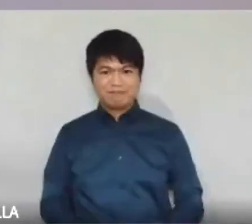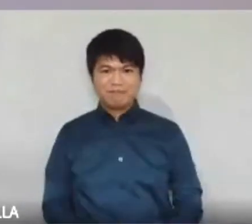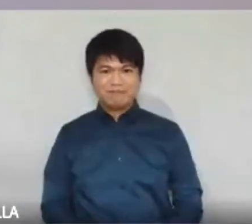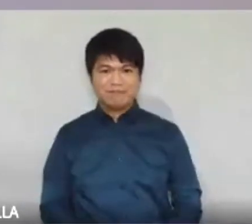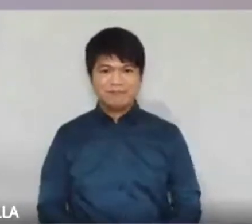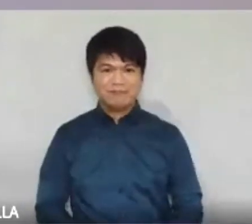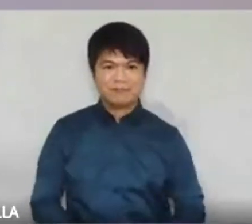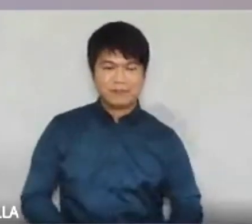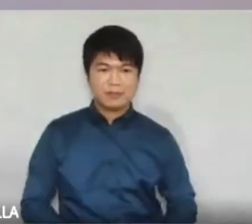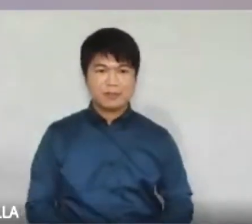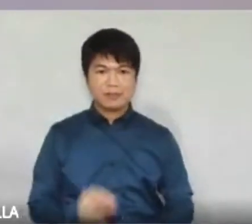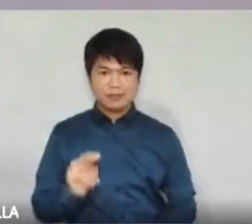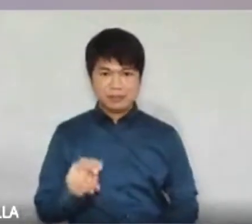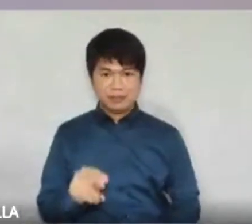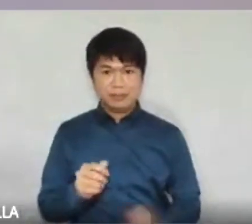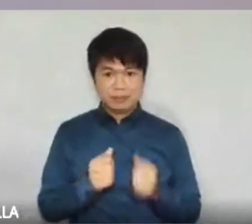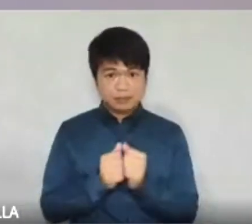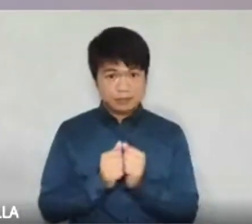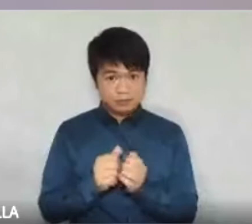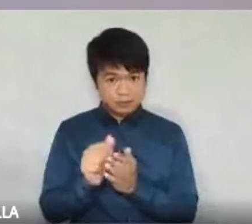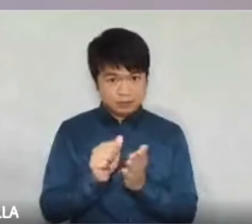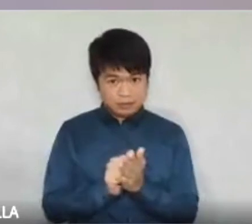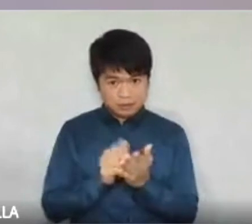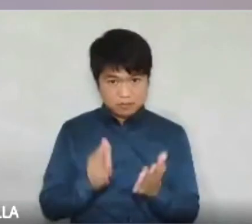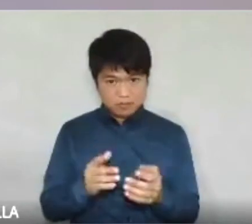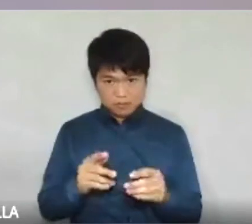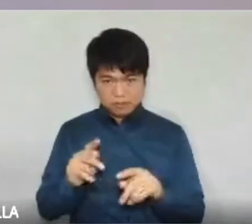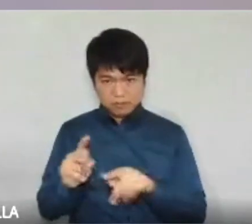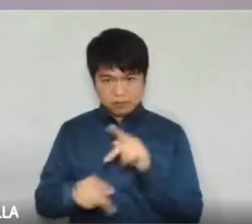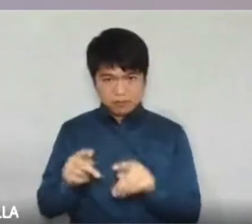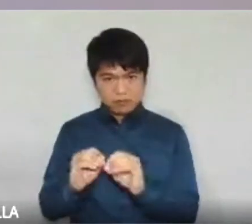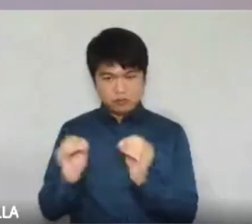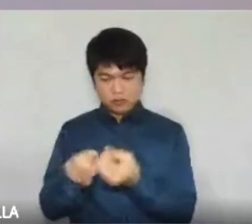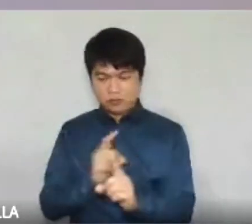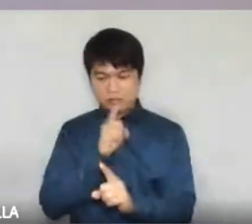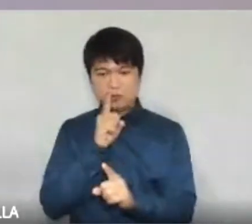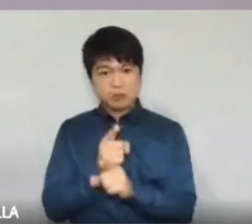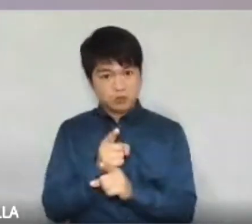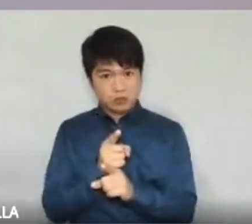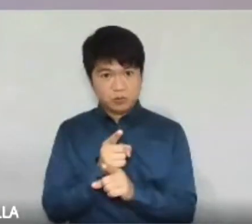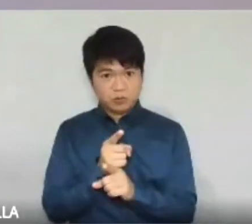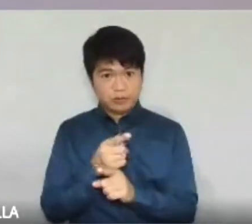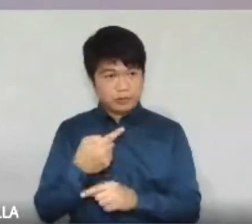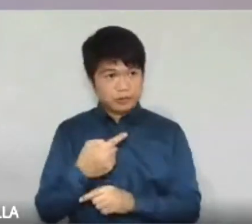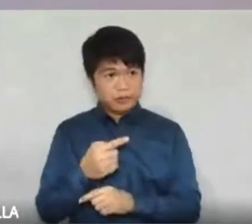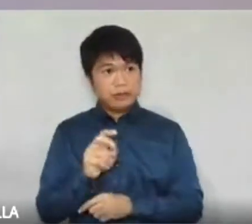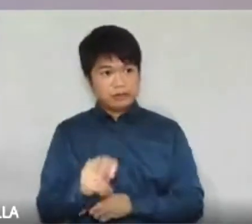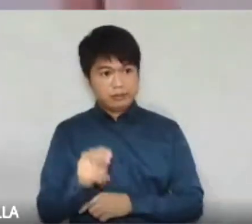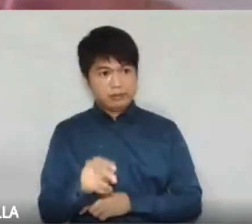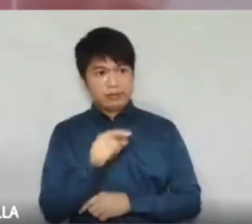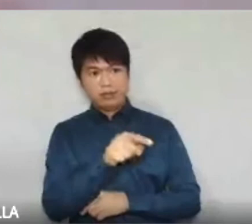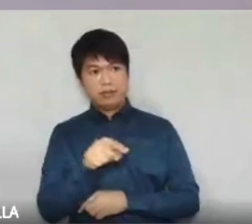Kailangan din natin kasama ang academe and people's organizations para masigurado na ang kanilang kailangan ay hindi